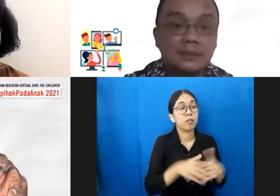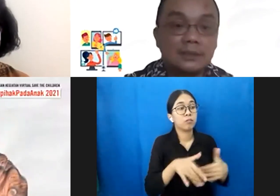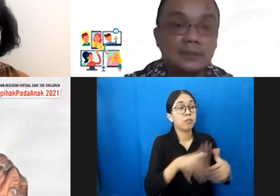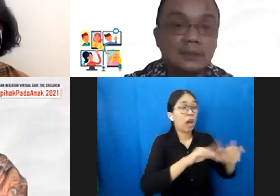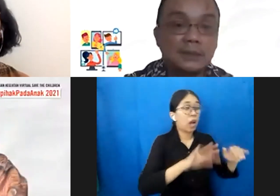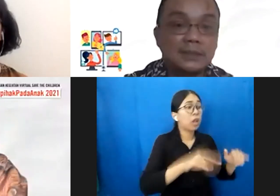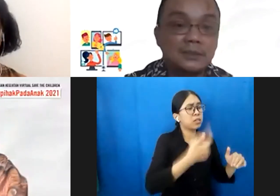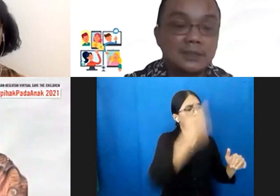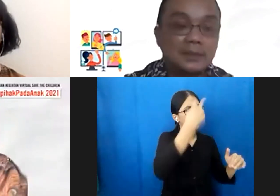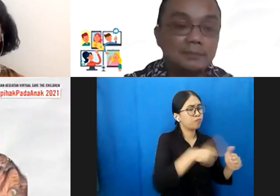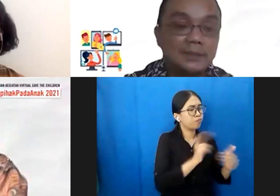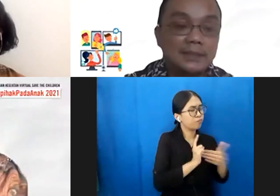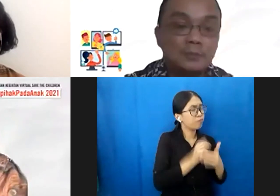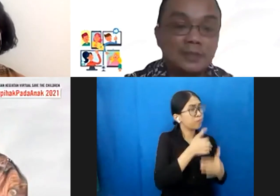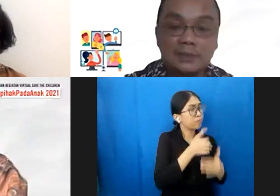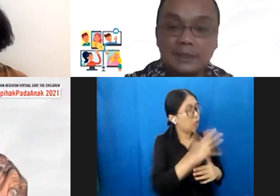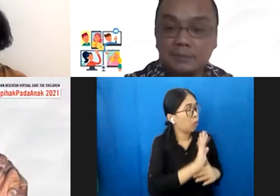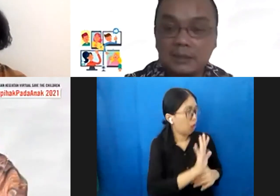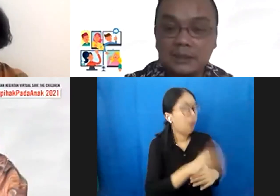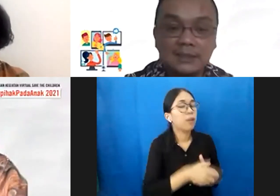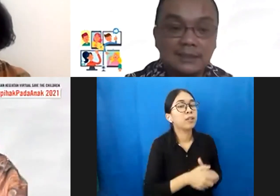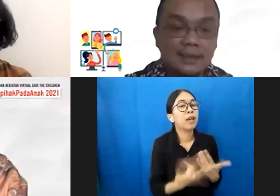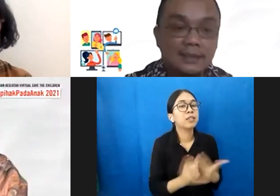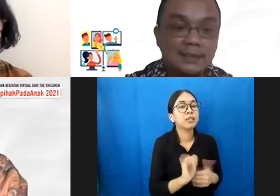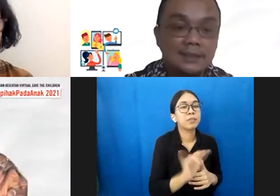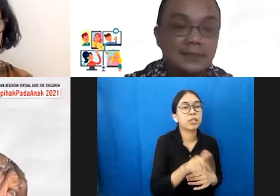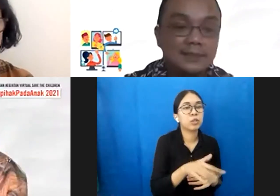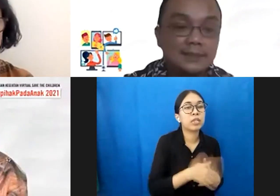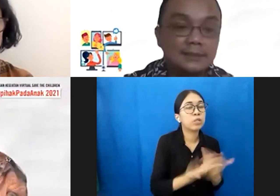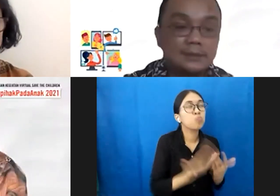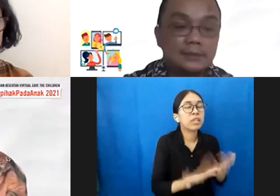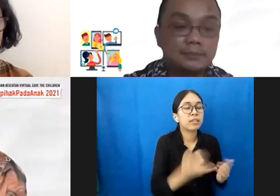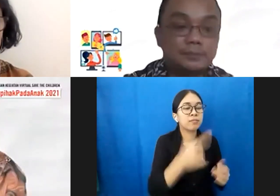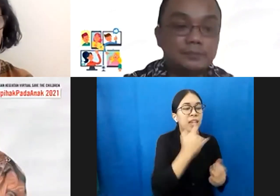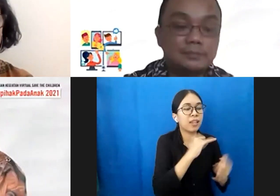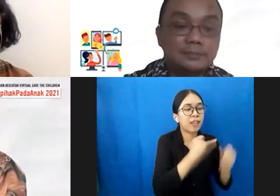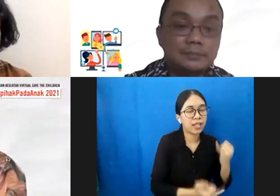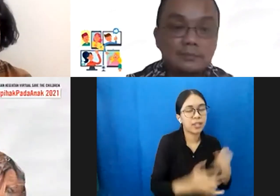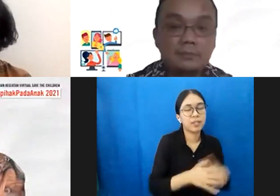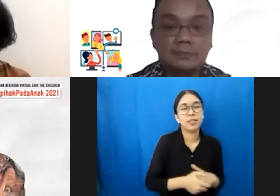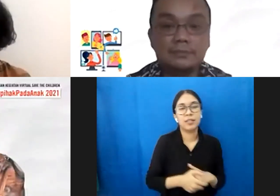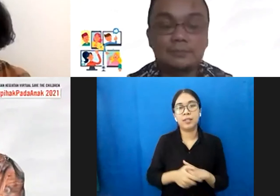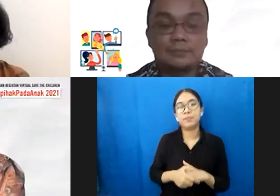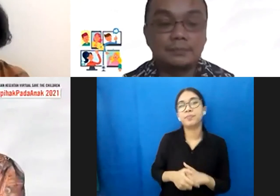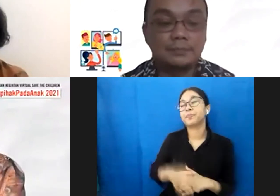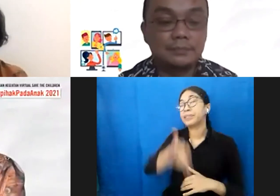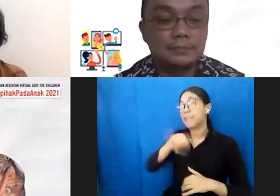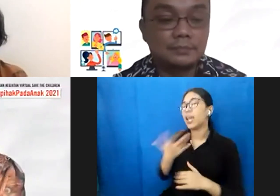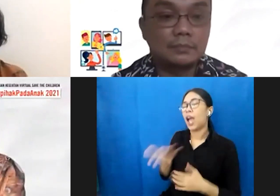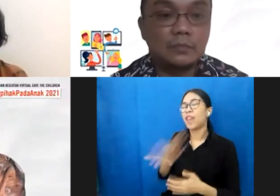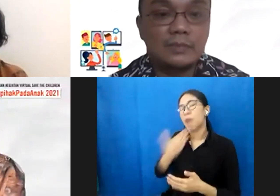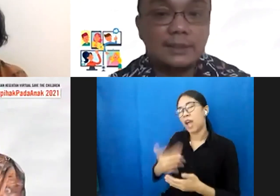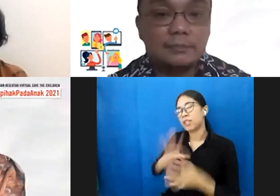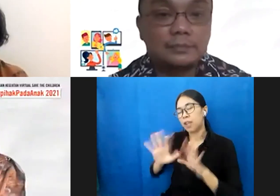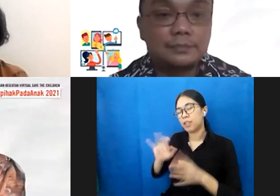loh. Seperti itu sih Mbak Jeki. Mungkin pertanyaan terakhir kita. Baik, terima kasih banyak Mas Bram. Ini kalau yang